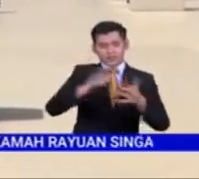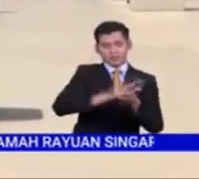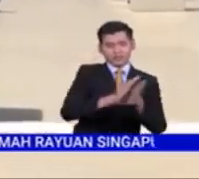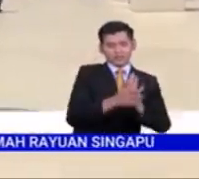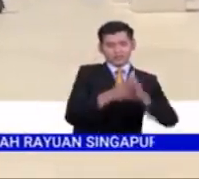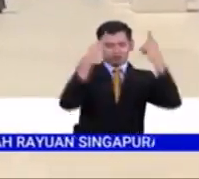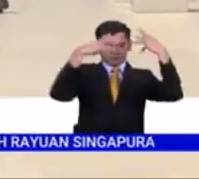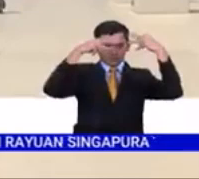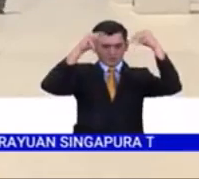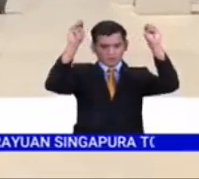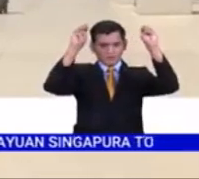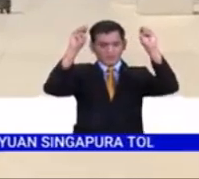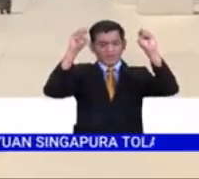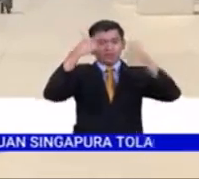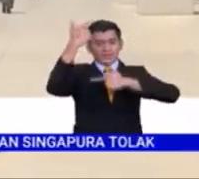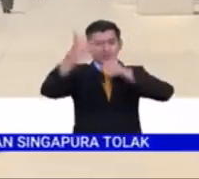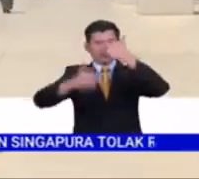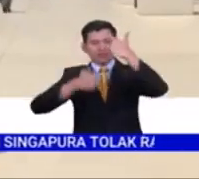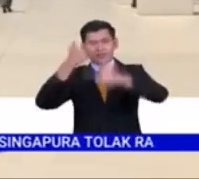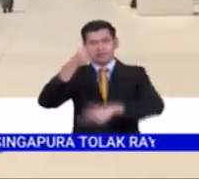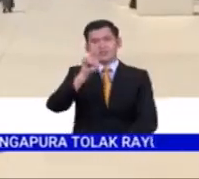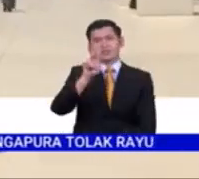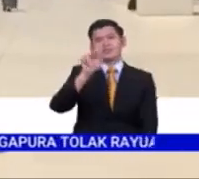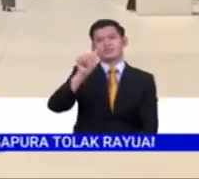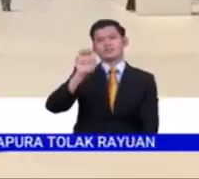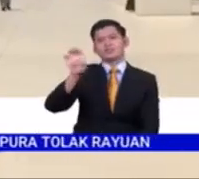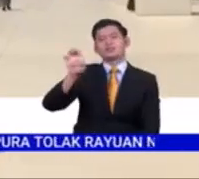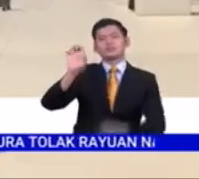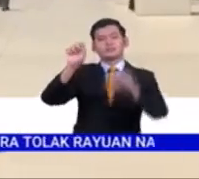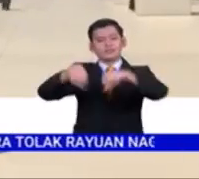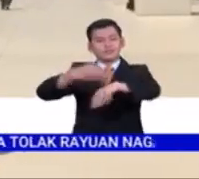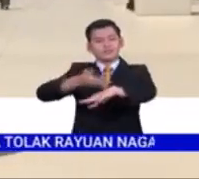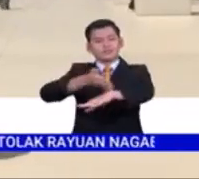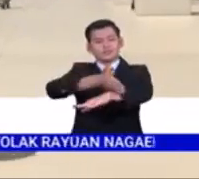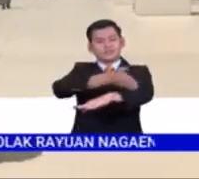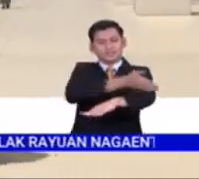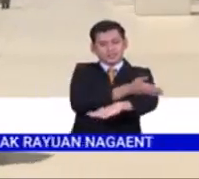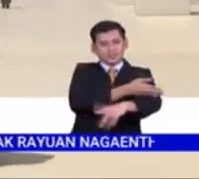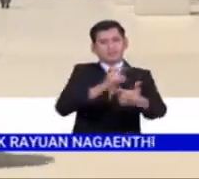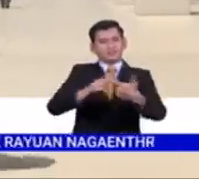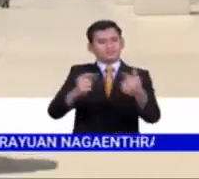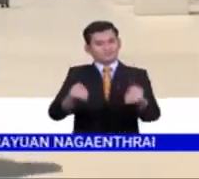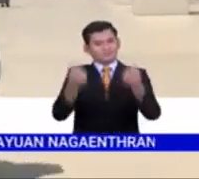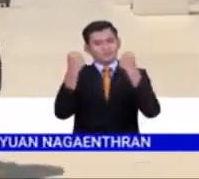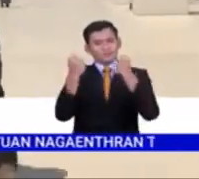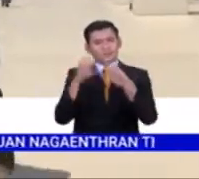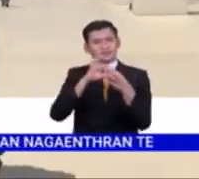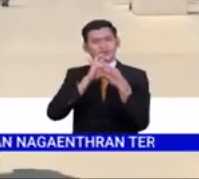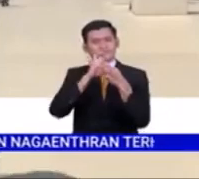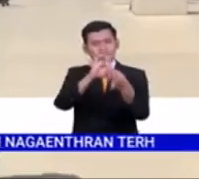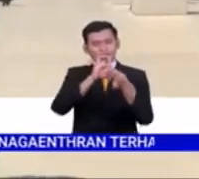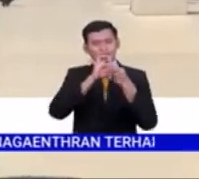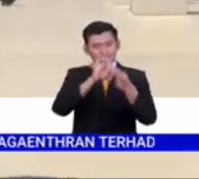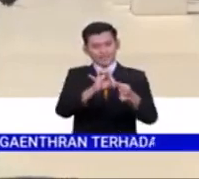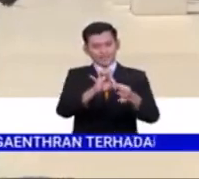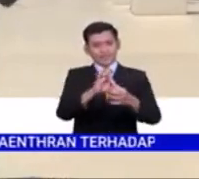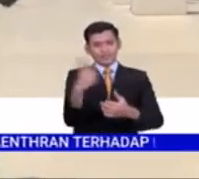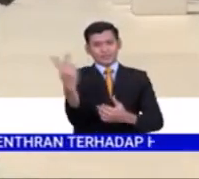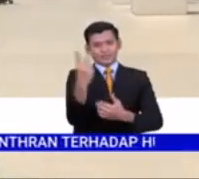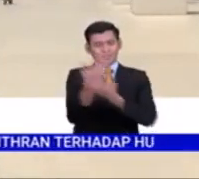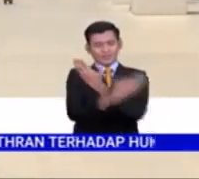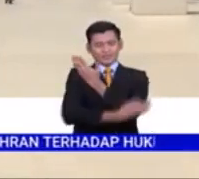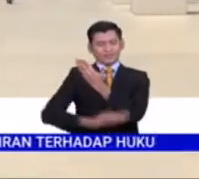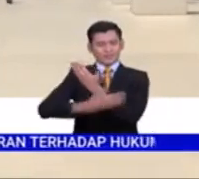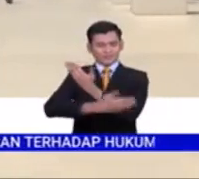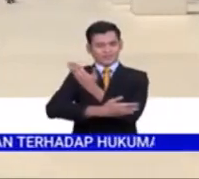lepas. Lawatan ke UAE ini diharap dapat mempertingkatkan dan juga memperkukuhkan hubungan dua hala yang terjalin dalam